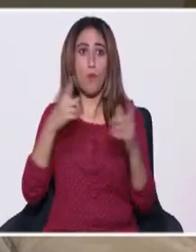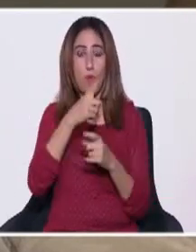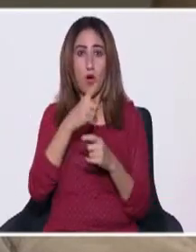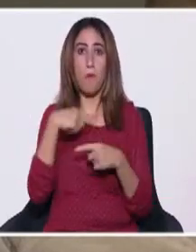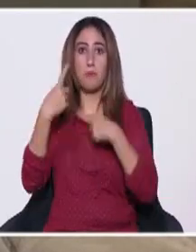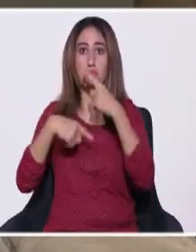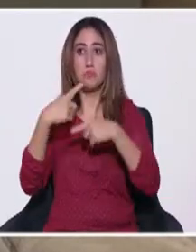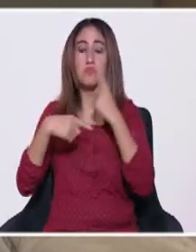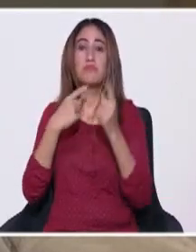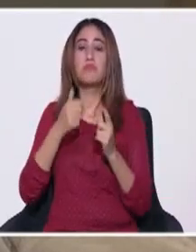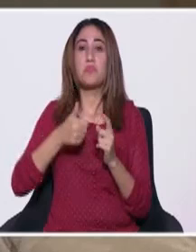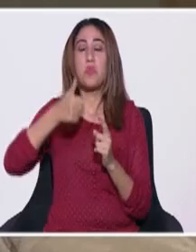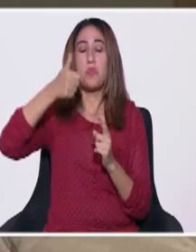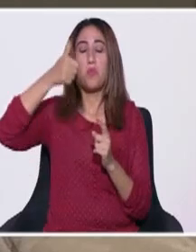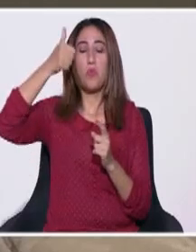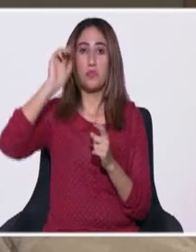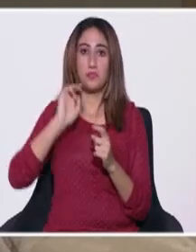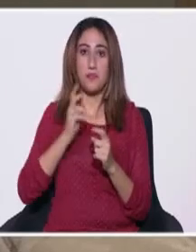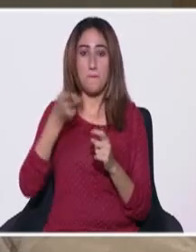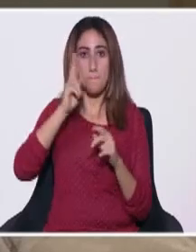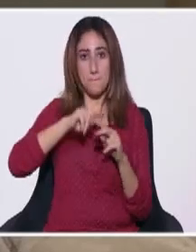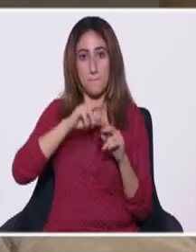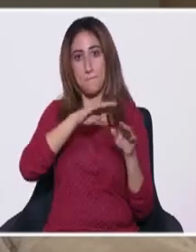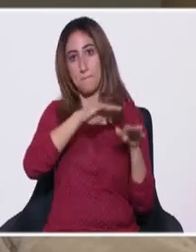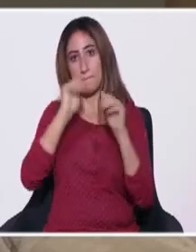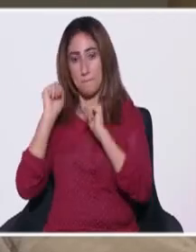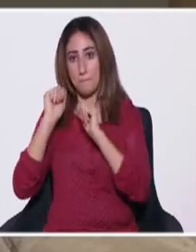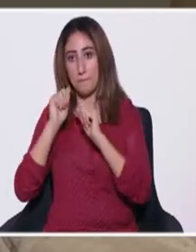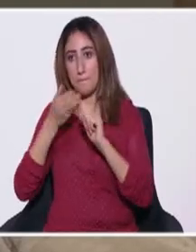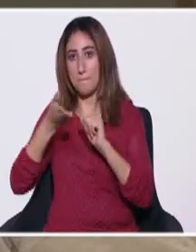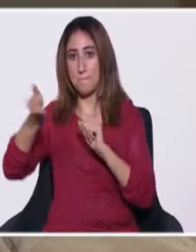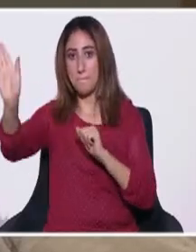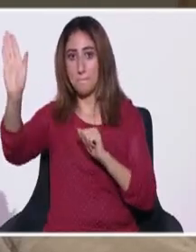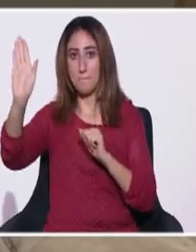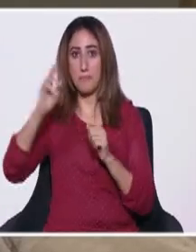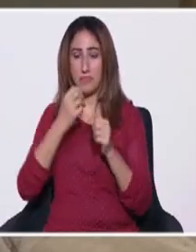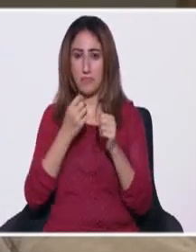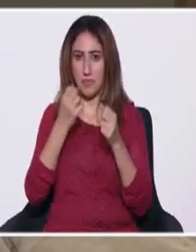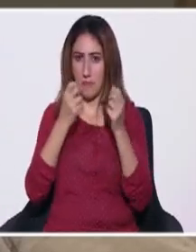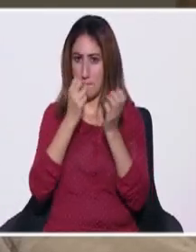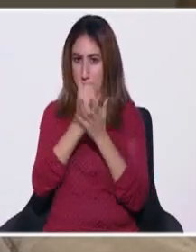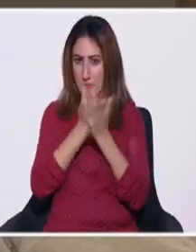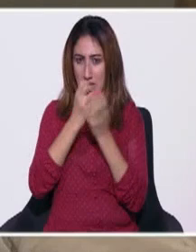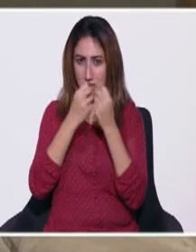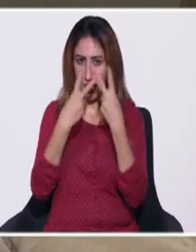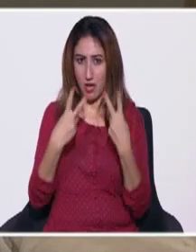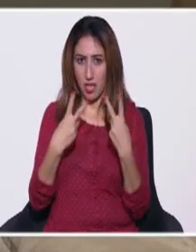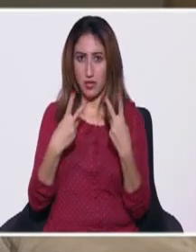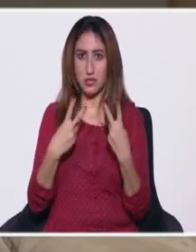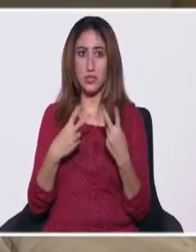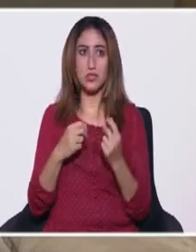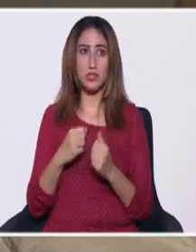توسعت، سبت القرية ورحت المدينة اللي هي أوست، وتعددت بقى اللقاءات، وكان